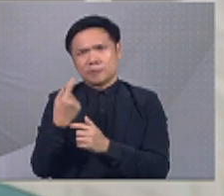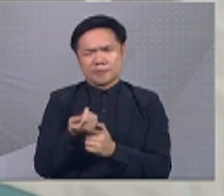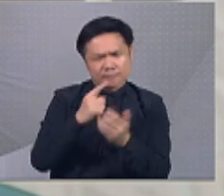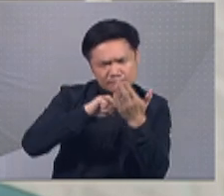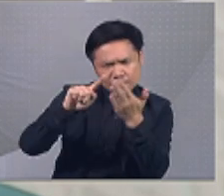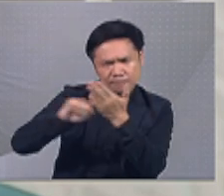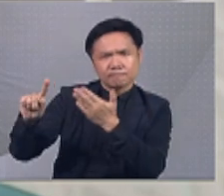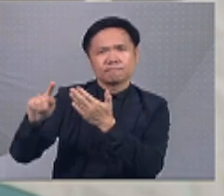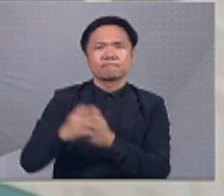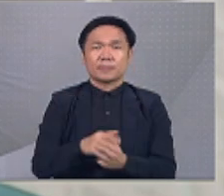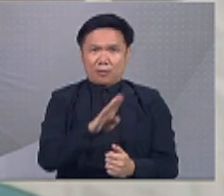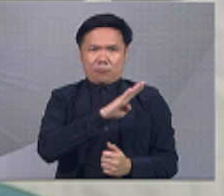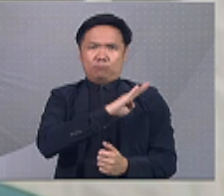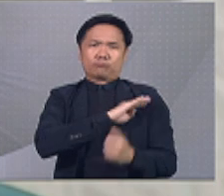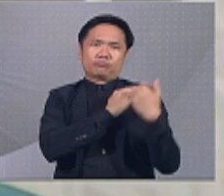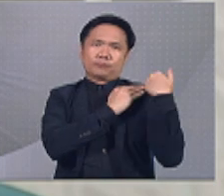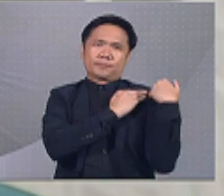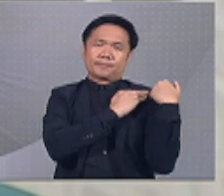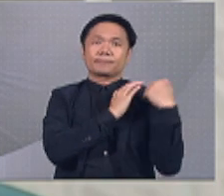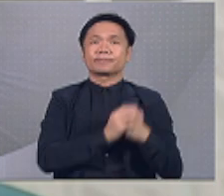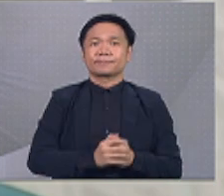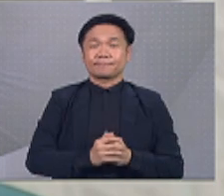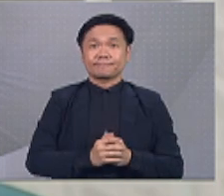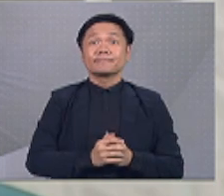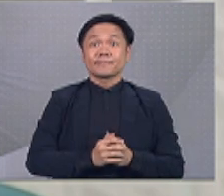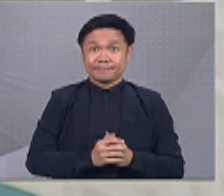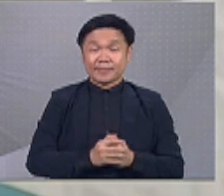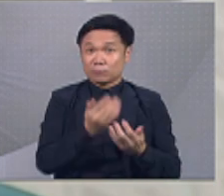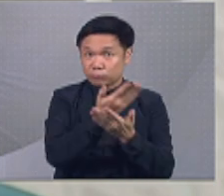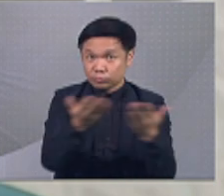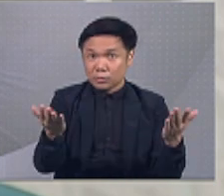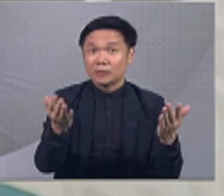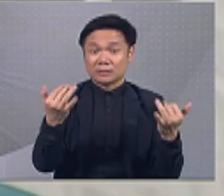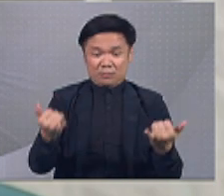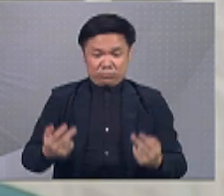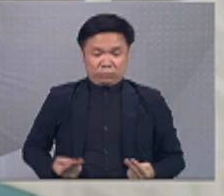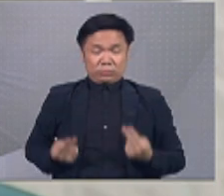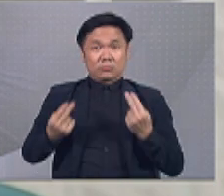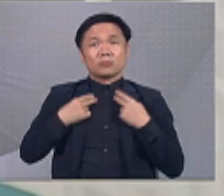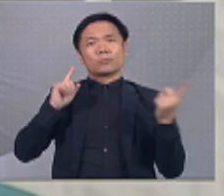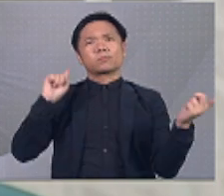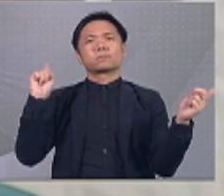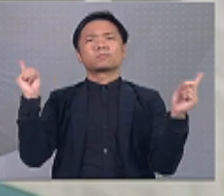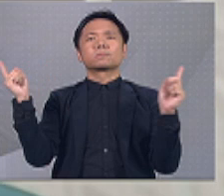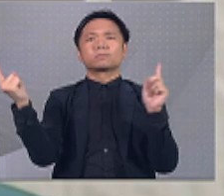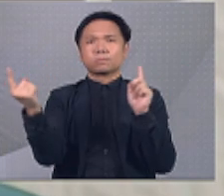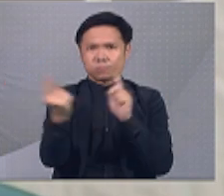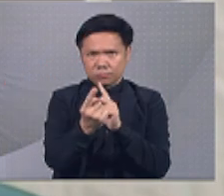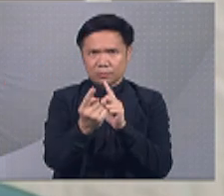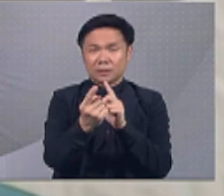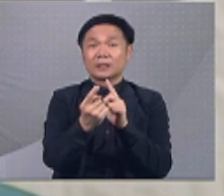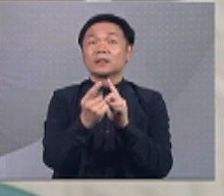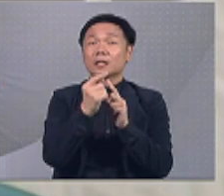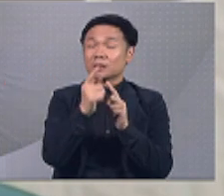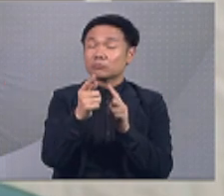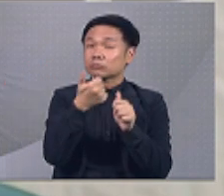masyarakatnya nasi akan untuk terus mempraktikkan norma dan kebiasaan baru sebagai satu amalan dan budaya dalam kehidupan